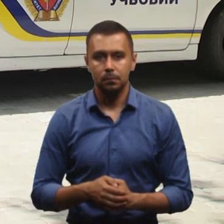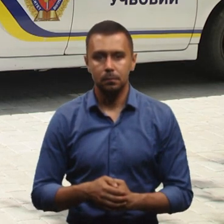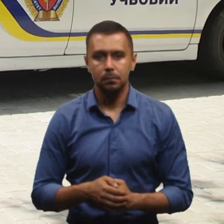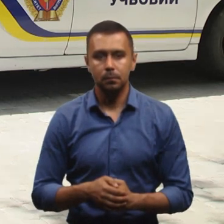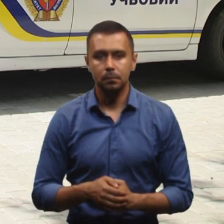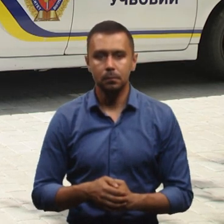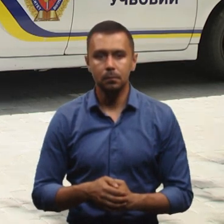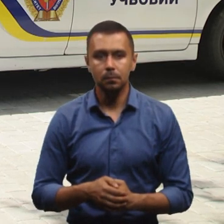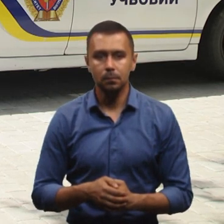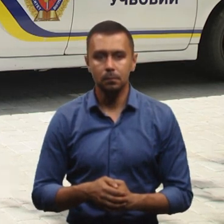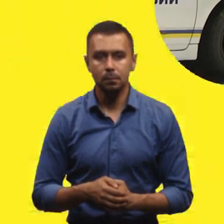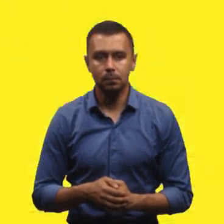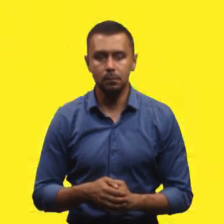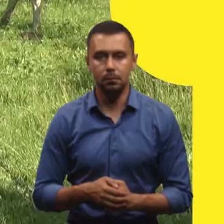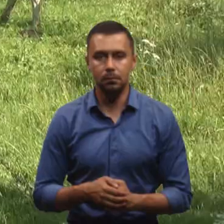новини, Хмельниччина.